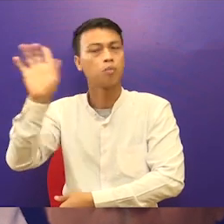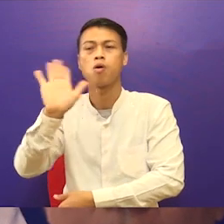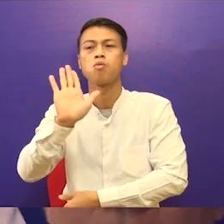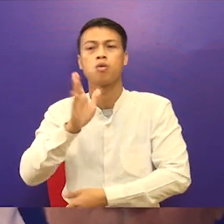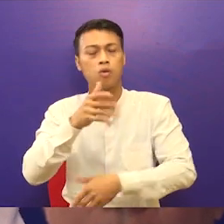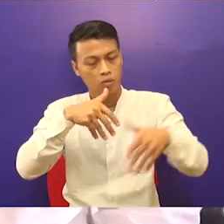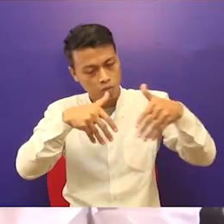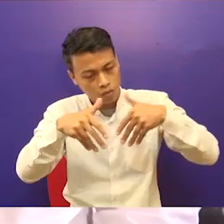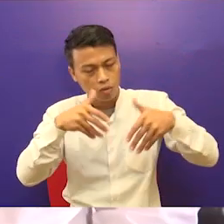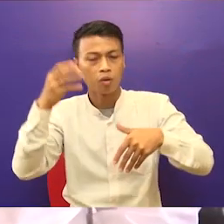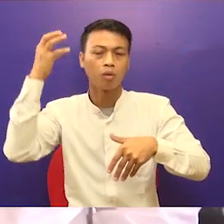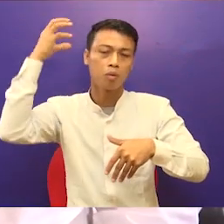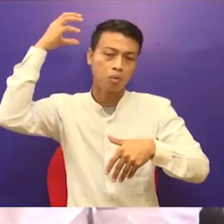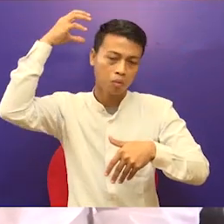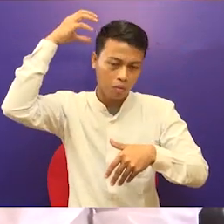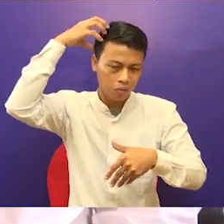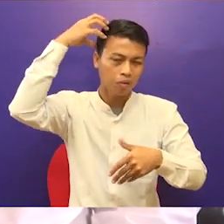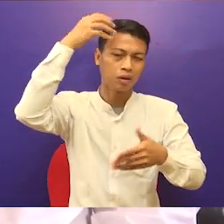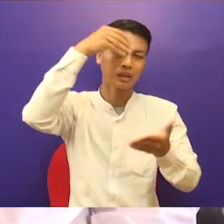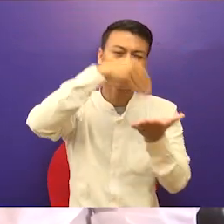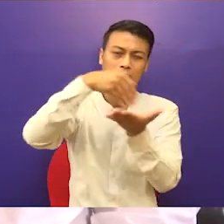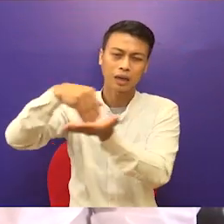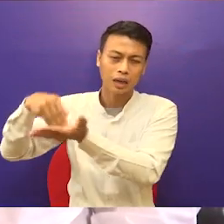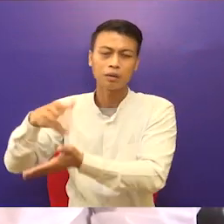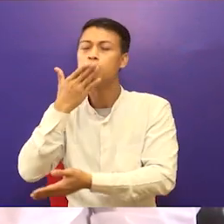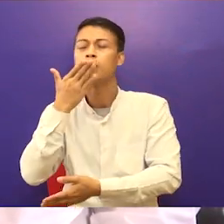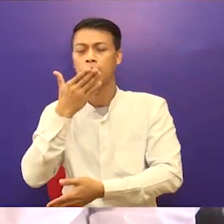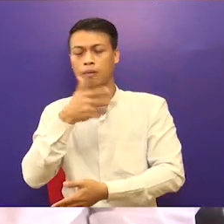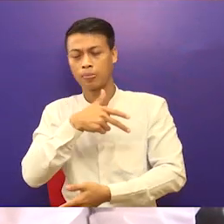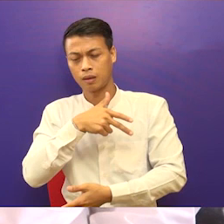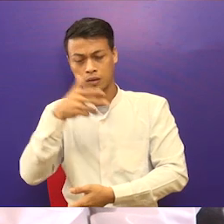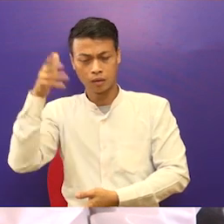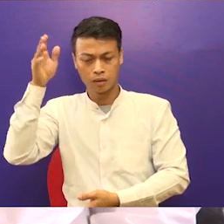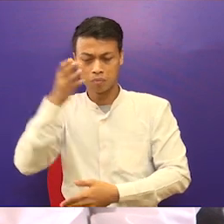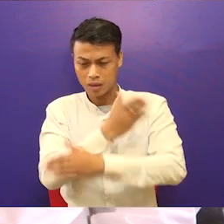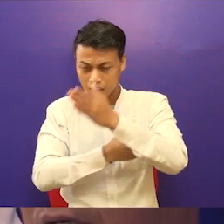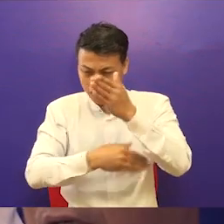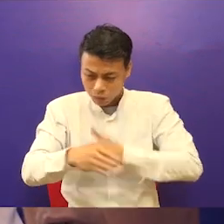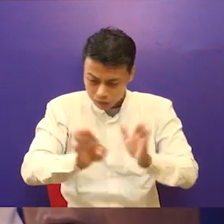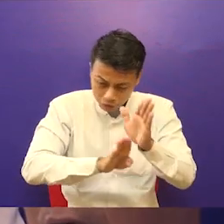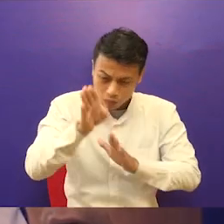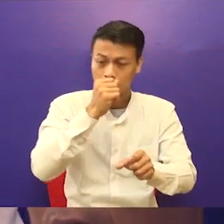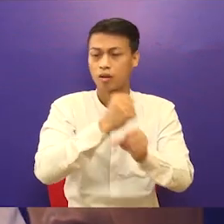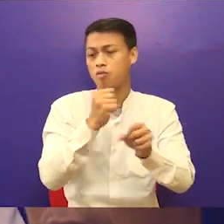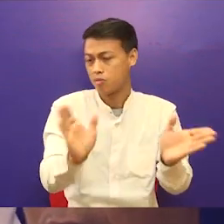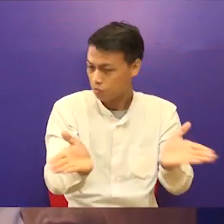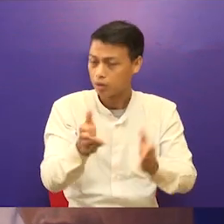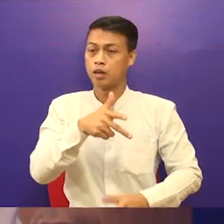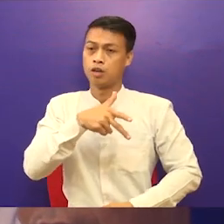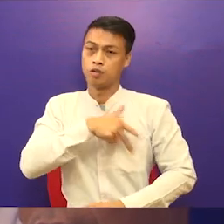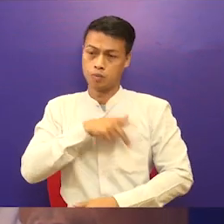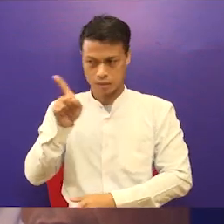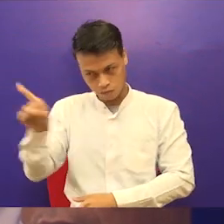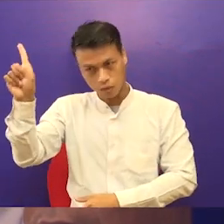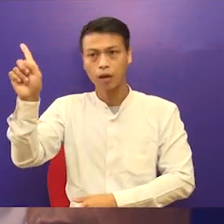က်ဖြစ်ပါတယ်အဲ့ဒါမှာတဲ့တကိုင်တဲ့လူပါတယ်လို့အပြစ်မဲ့ပြည်သူတွေလည်းရှိနေပါတယ်မြေမြုံမိုင်းတွေမသုံးဘူးဒါမှမဟုတ်ရင်လည်းမသုံးလို့မ